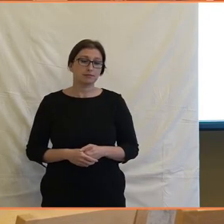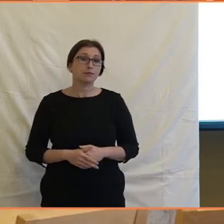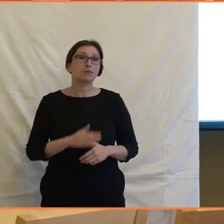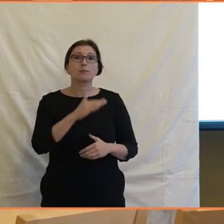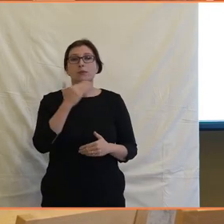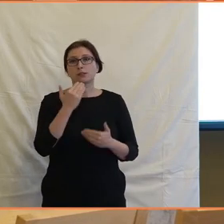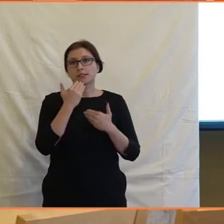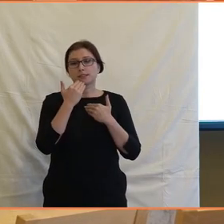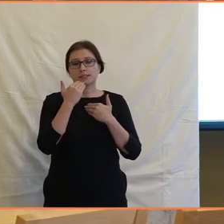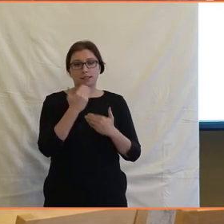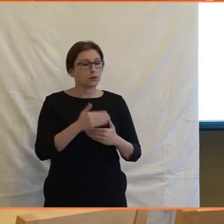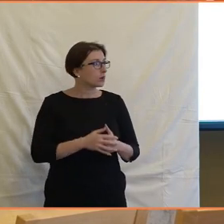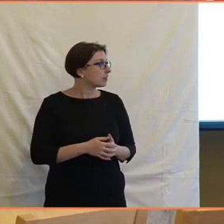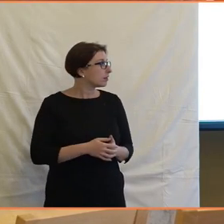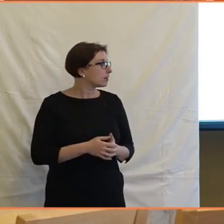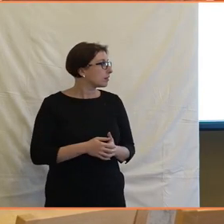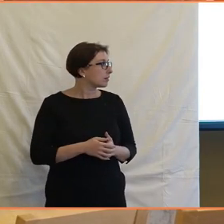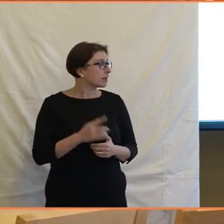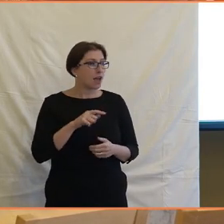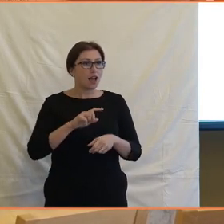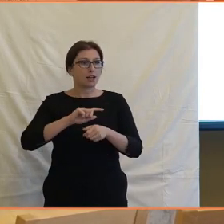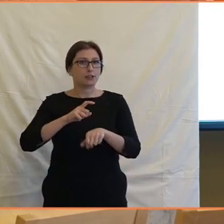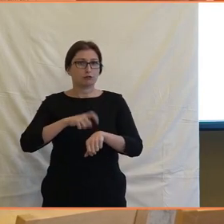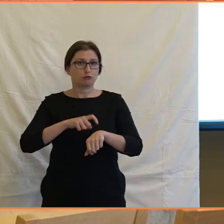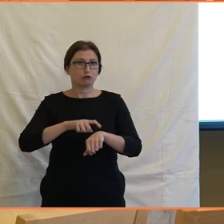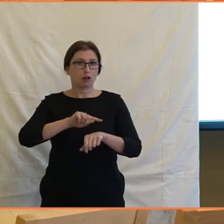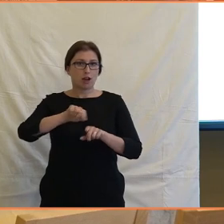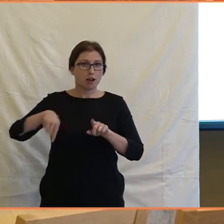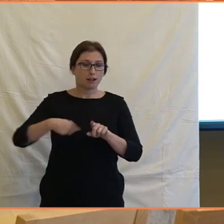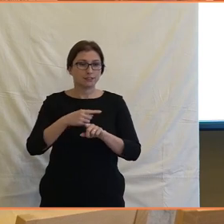Děkuji moc. Já si zapnu časomíru, abych nepřetáhla.